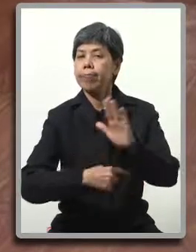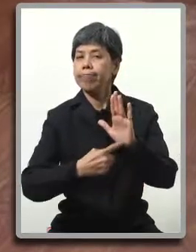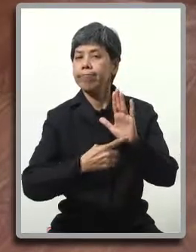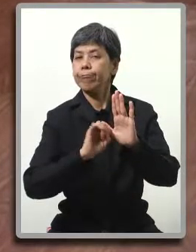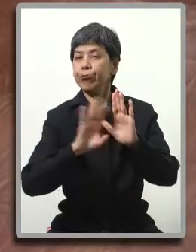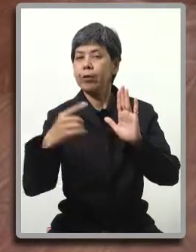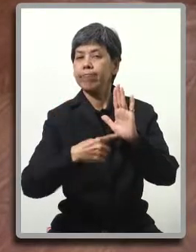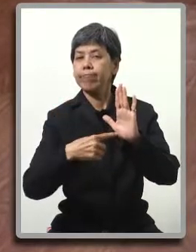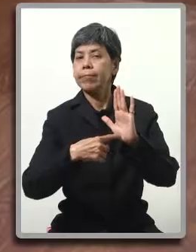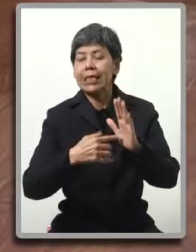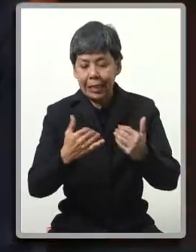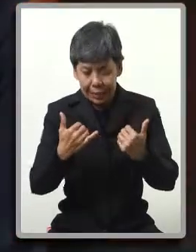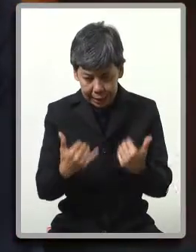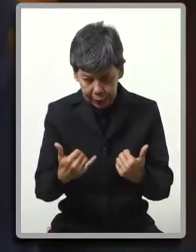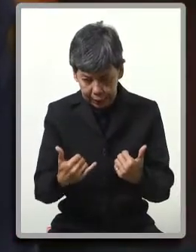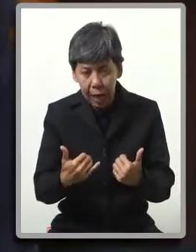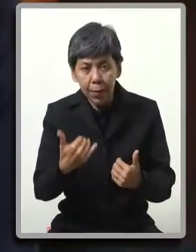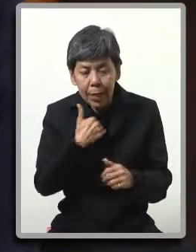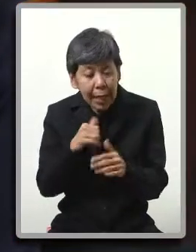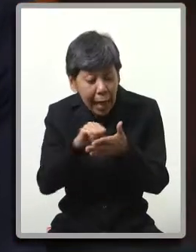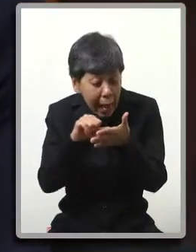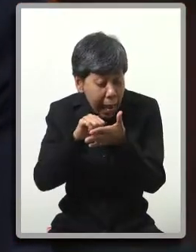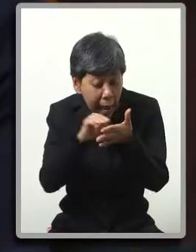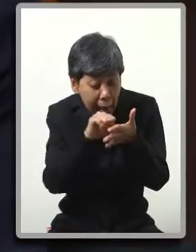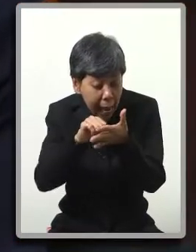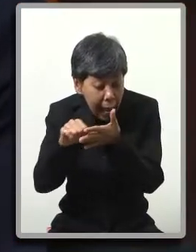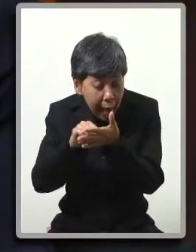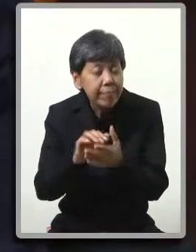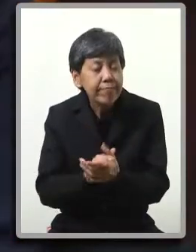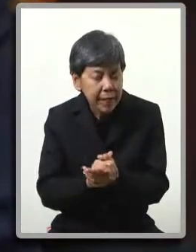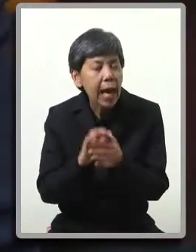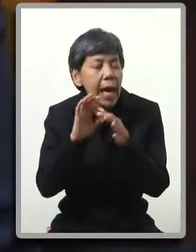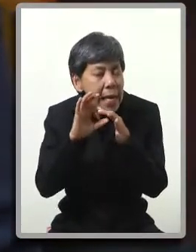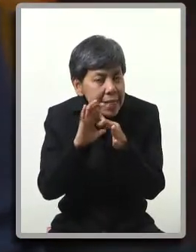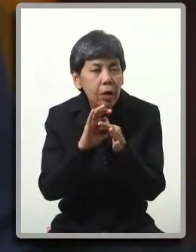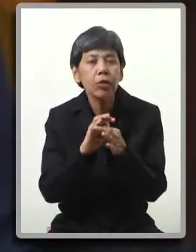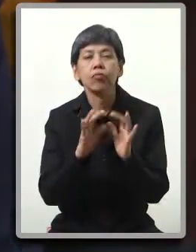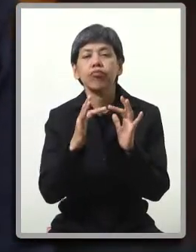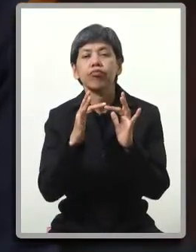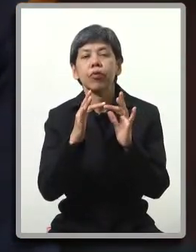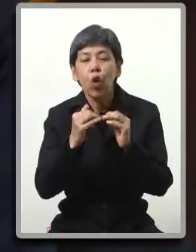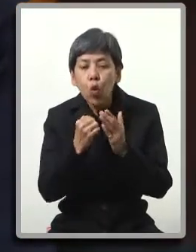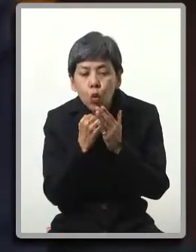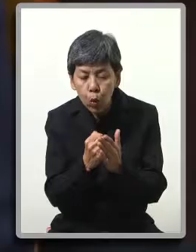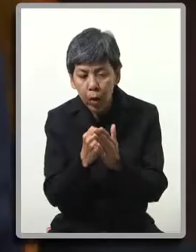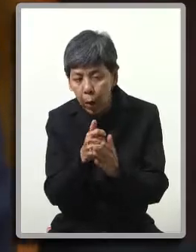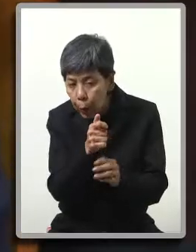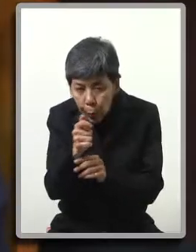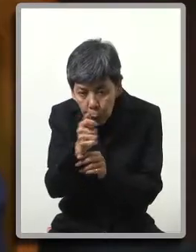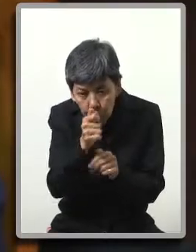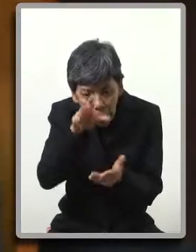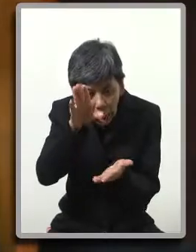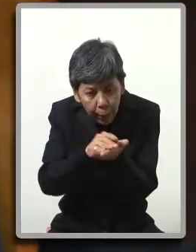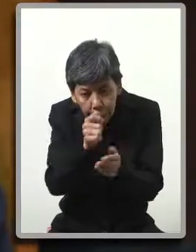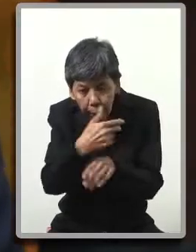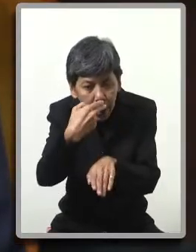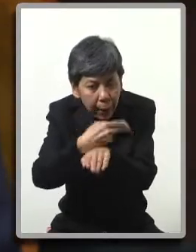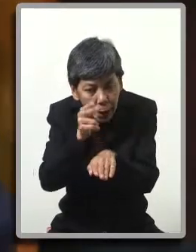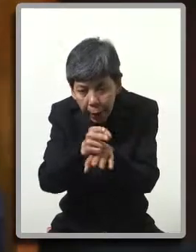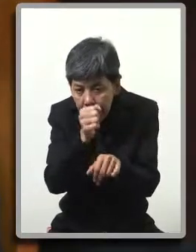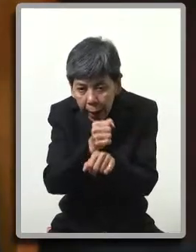แล้วไม่ต้องเถียงกันในสังคมทุกวันนี้ที่เราแก้ไขปัญหาหลายๆเรื่องได ้ มาจากโซเชียลมีเดียนะครับก็เข